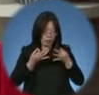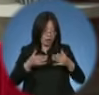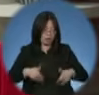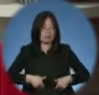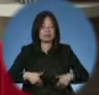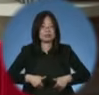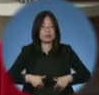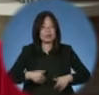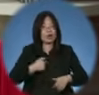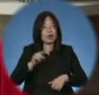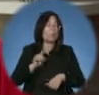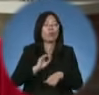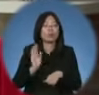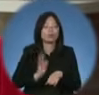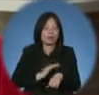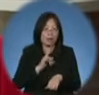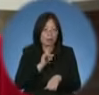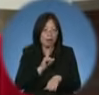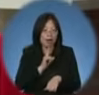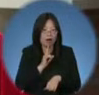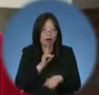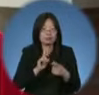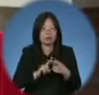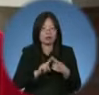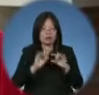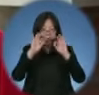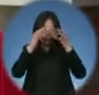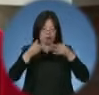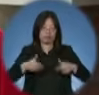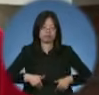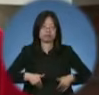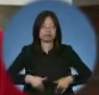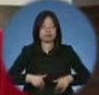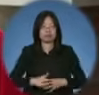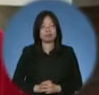돌아봐야죠. 내가 뭐가 잘못됐는가 이런 것들.